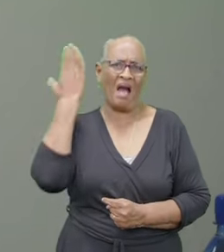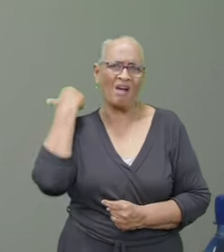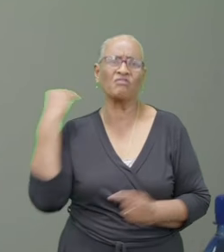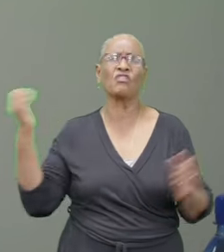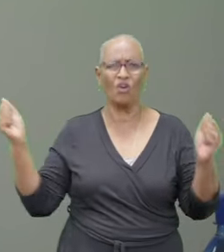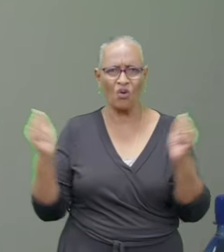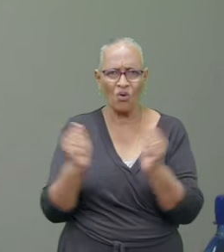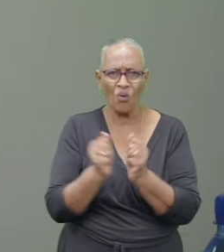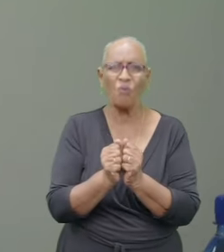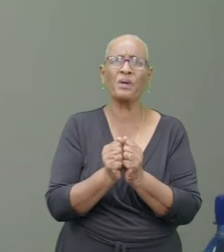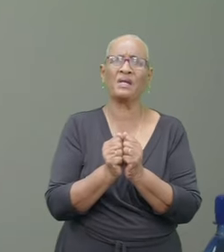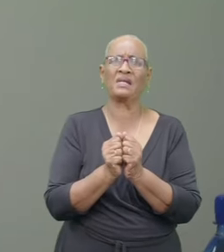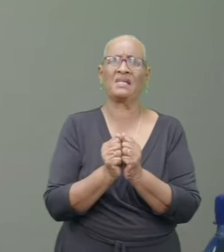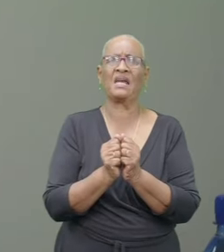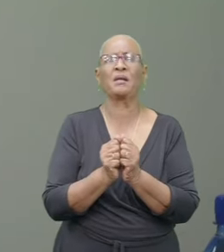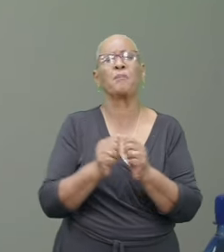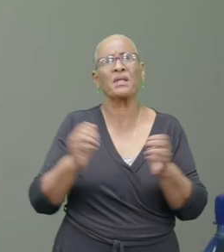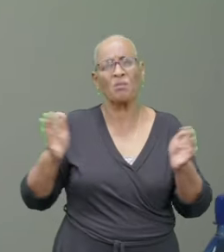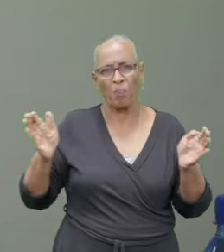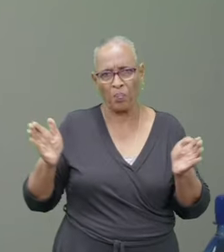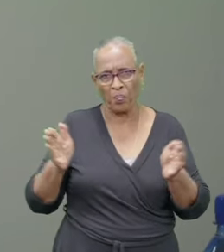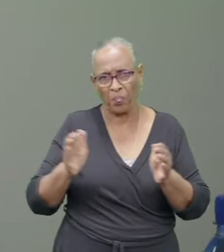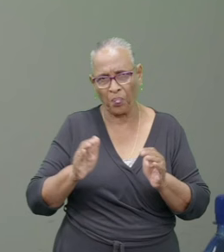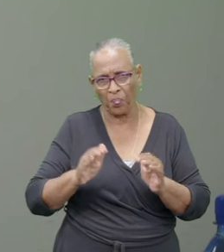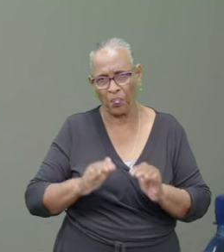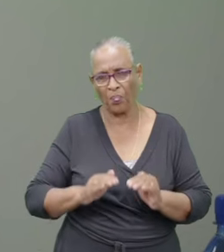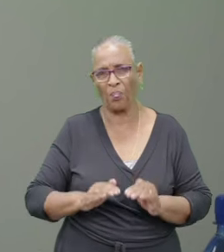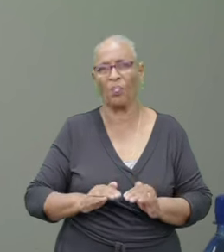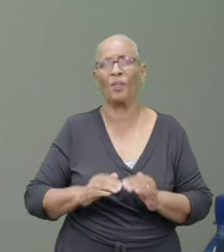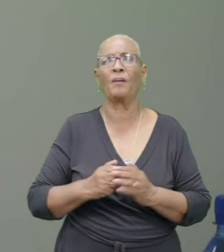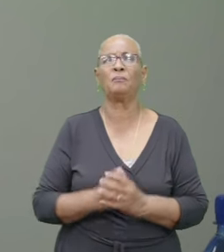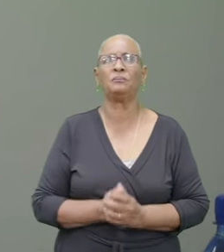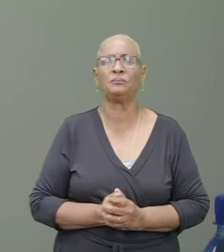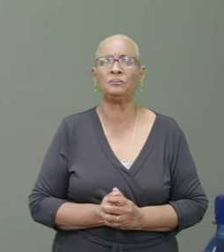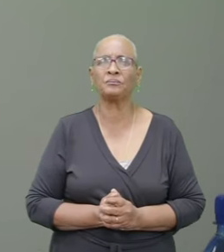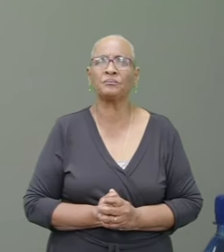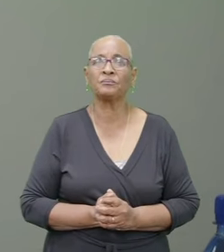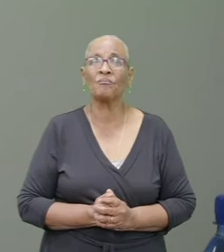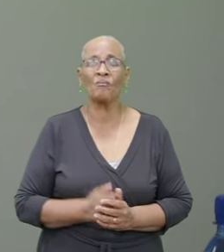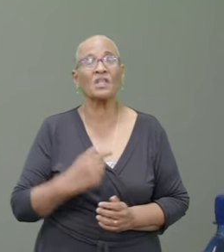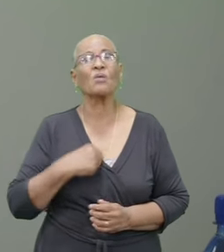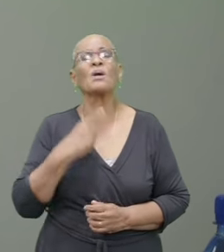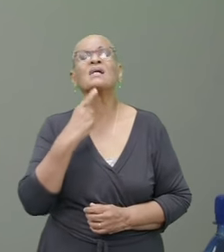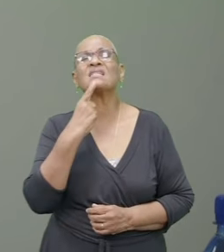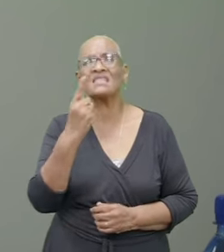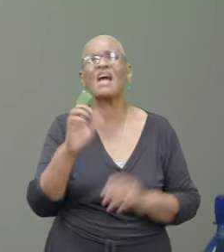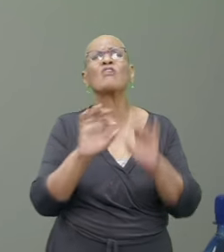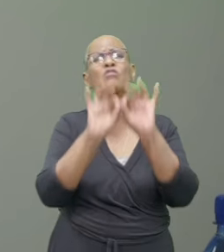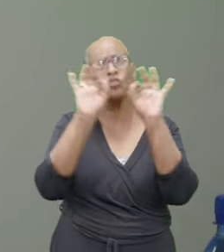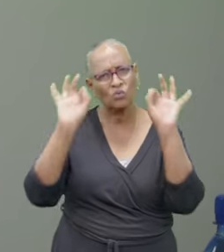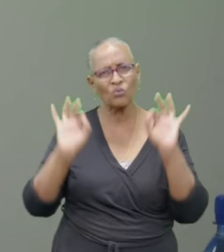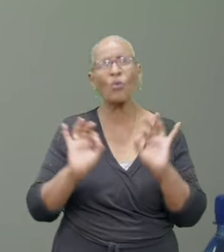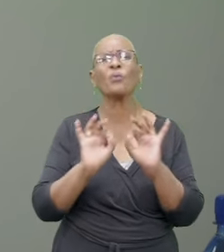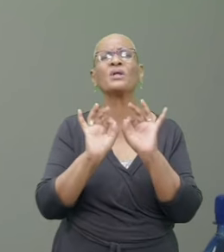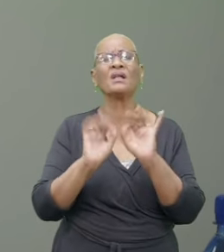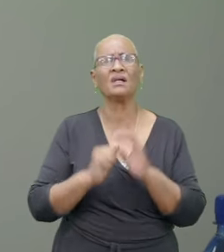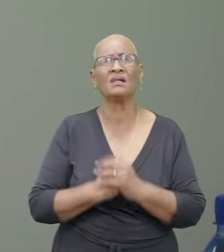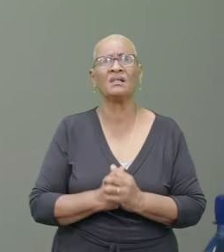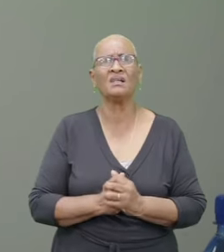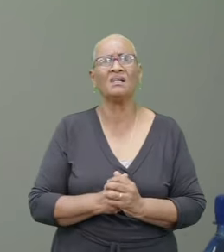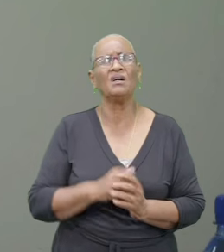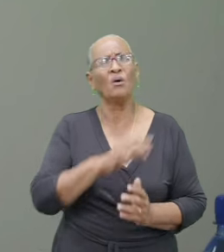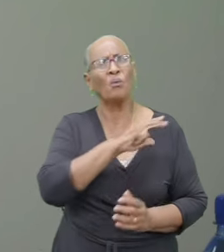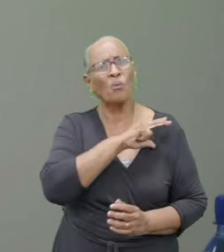jaren met een capaciteitsbeperking. Ik wil verder gegeven moment ook nog even aangeven voor de duidelijkheid. We hebben